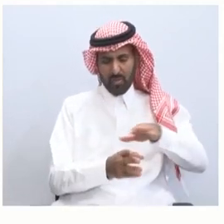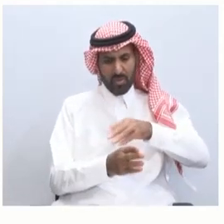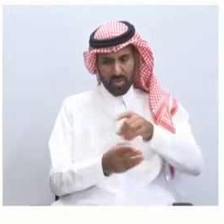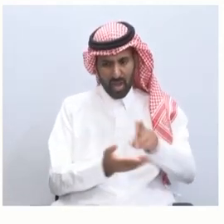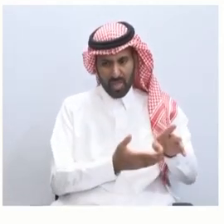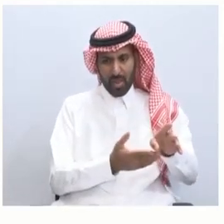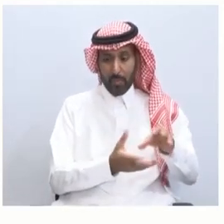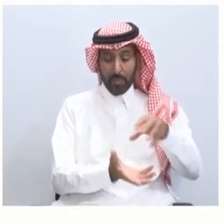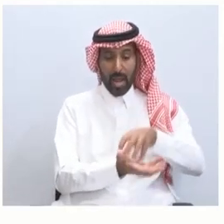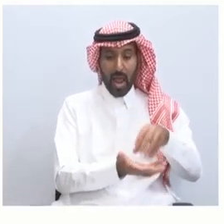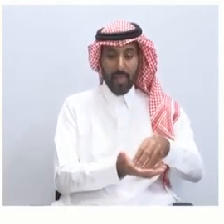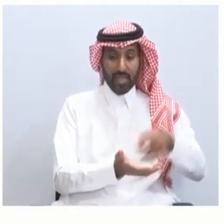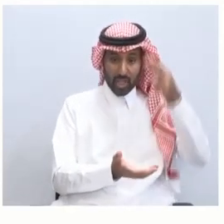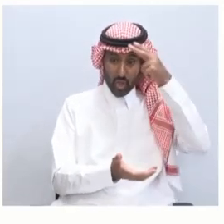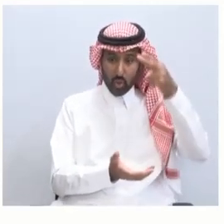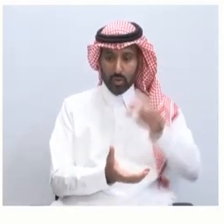الاراضي